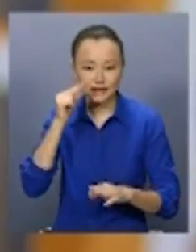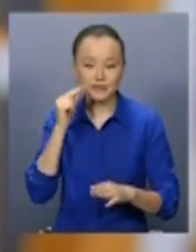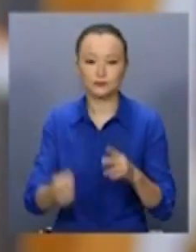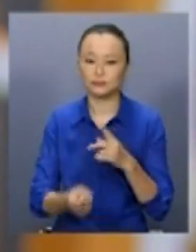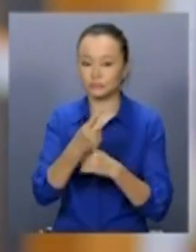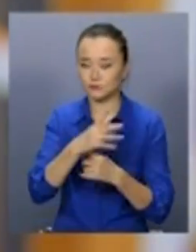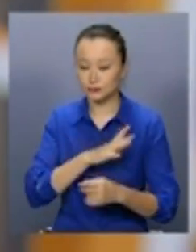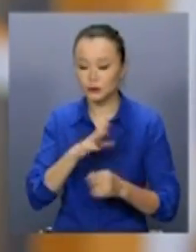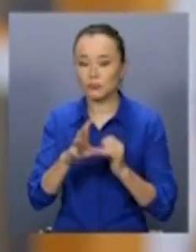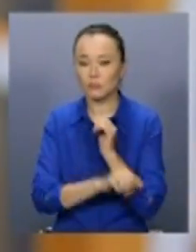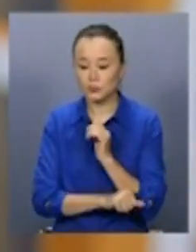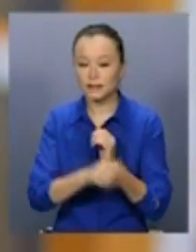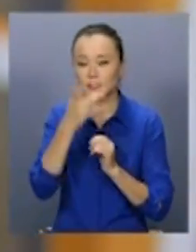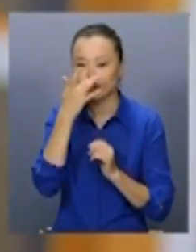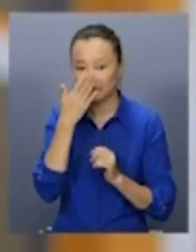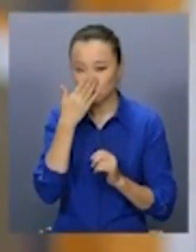кейін